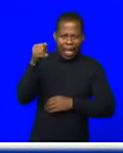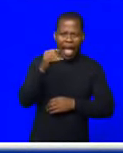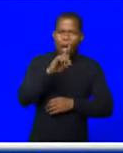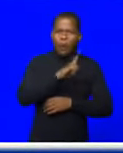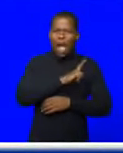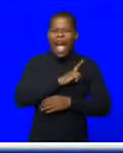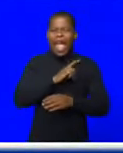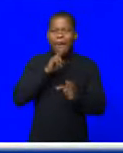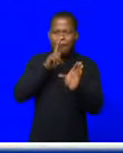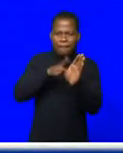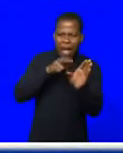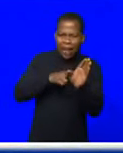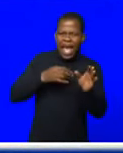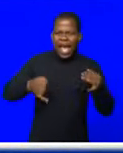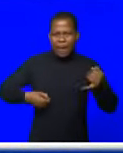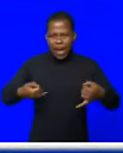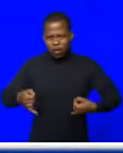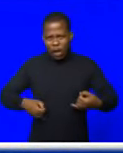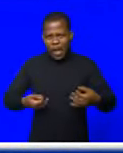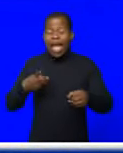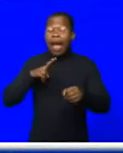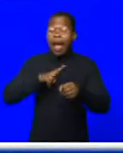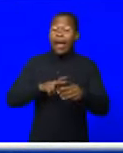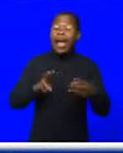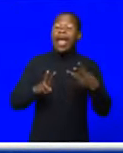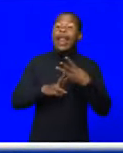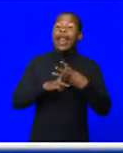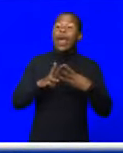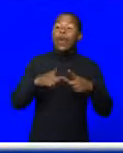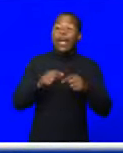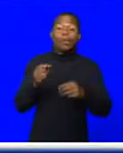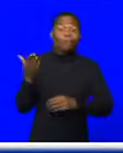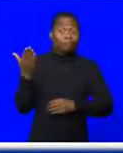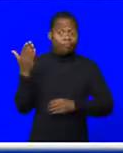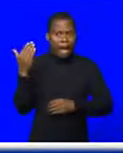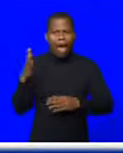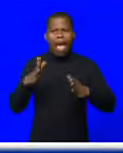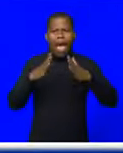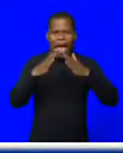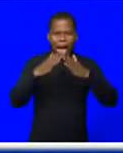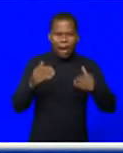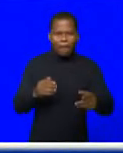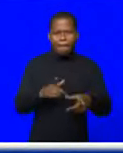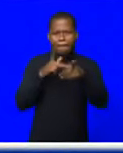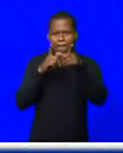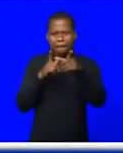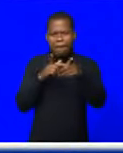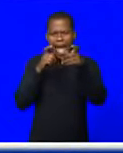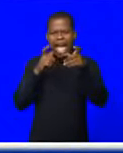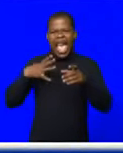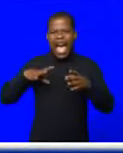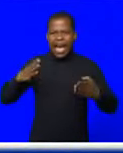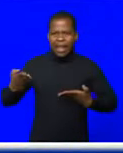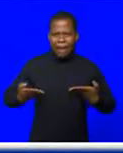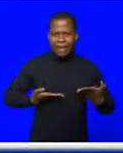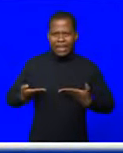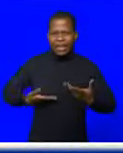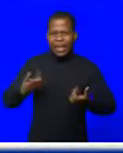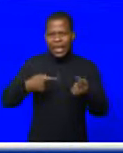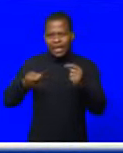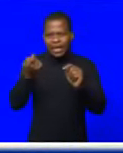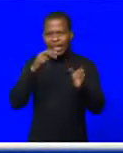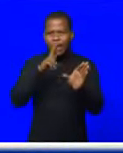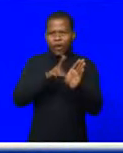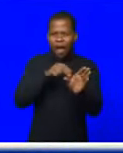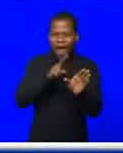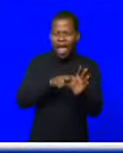banatha kulemphela sonvo nakhona kube khona labalimatanako badubulana kulelinye lemabhara umbiko